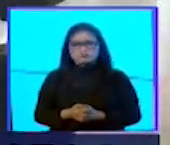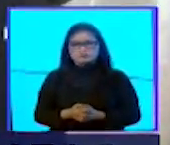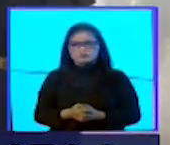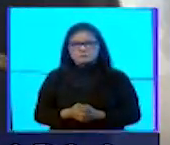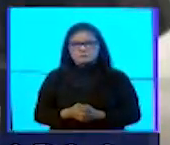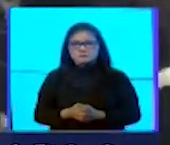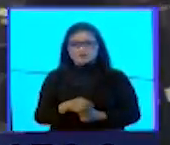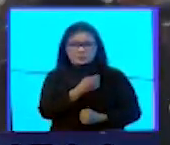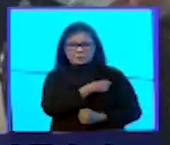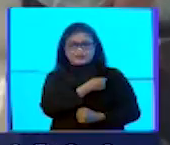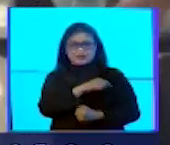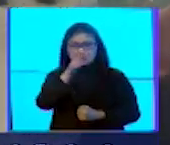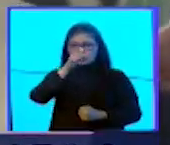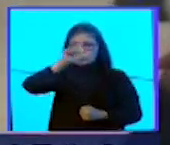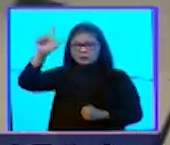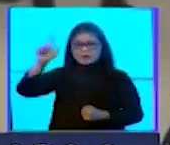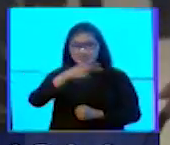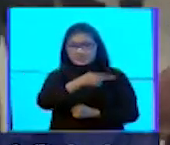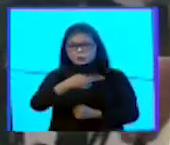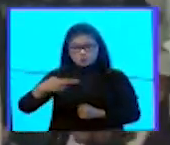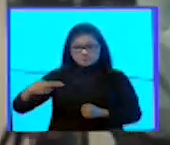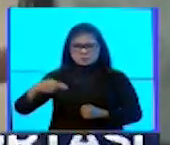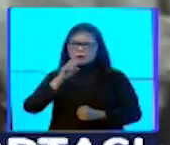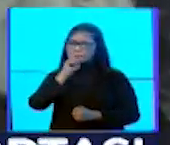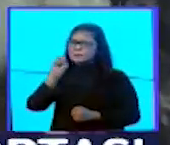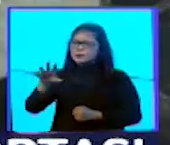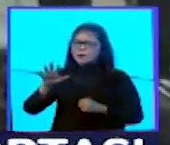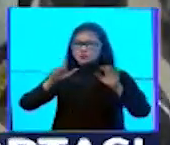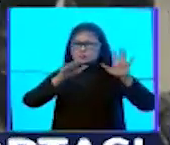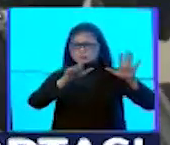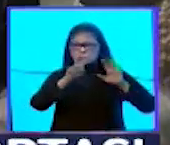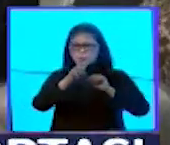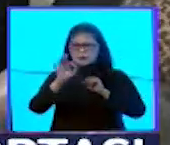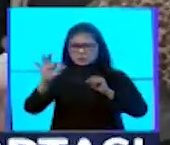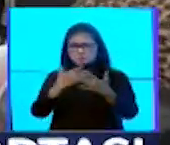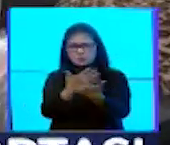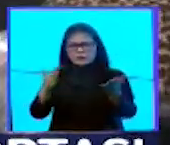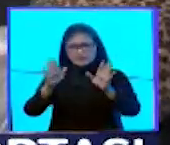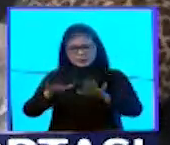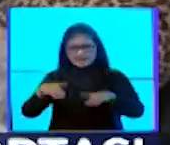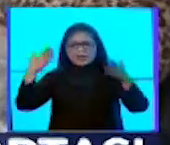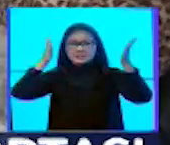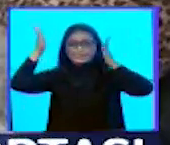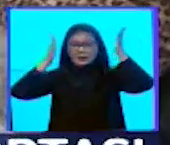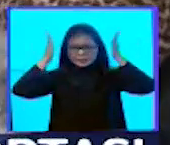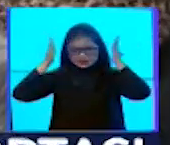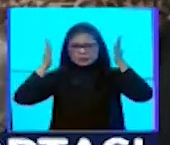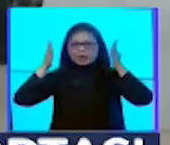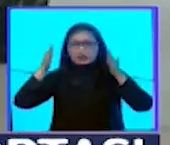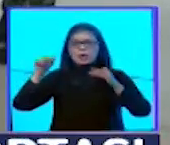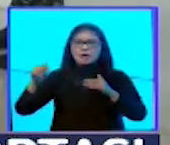Kementerian Luar Negeri Republik Indonesia menyampaikan 7.200 warga negara Indonesia di Malaysia akan dideportasi pemerintah negeri